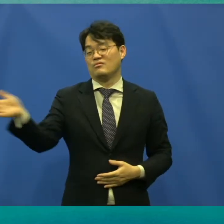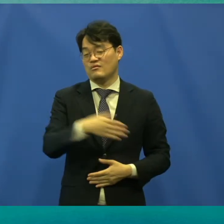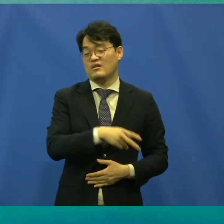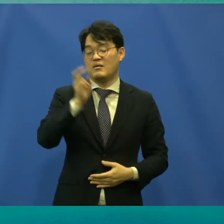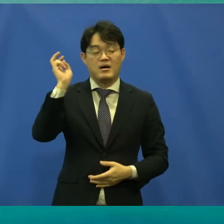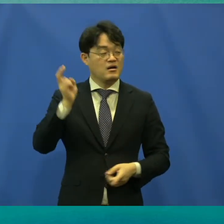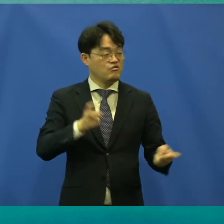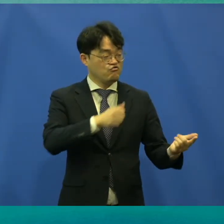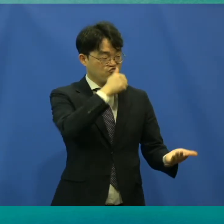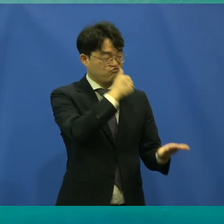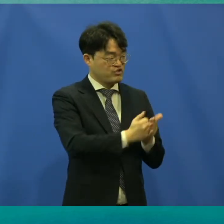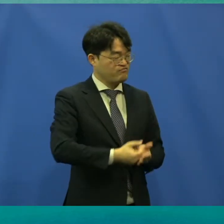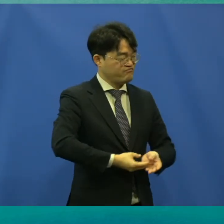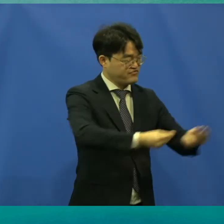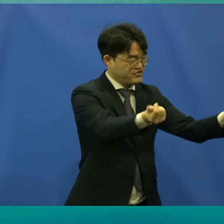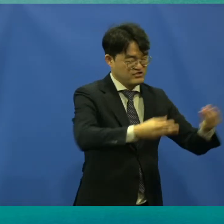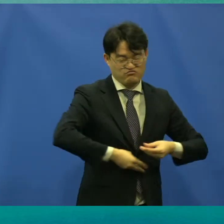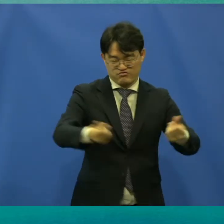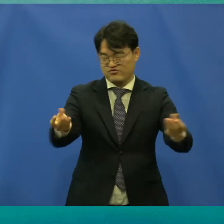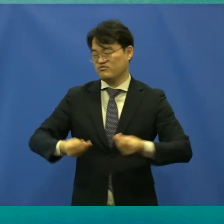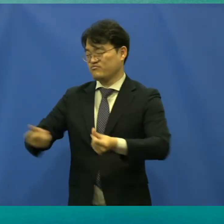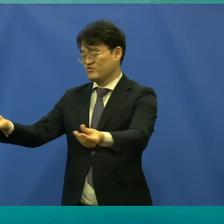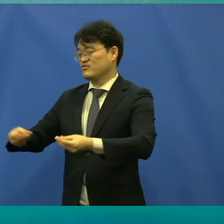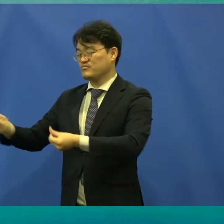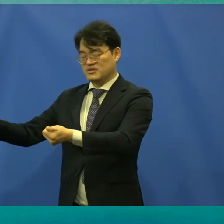하나님의 공의는